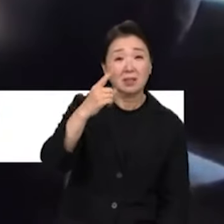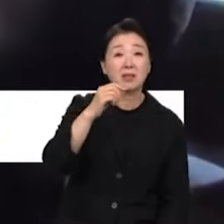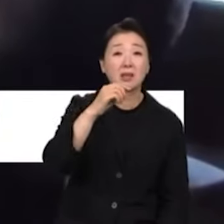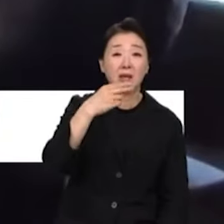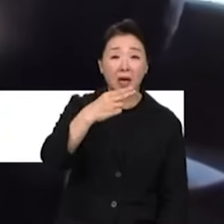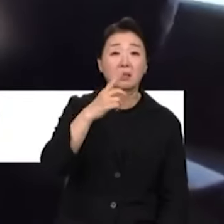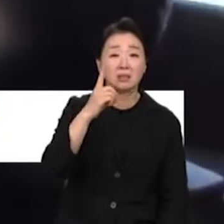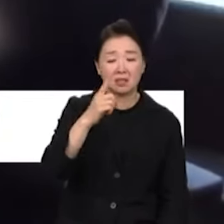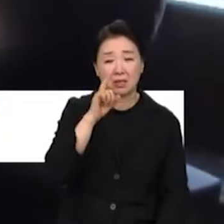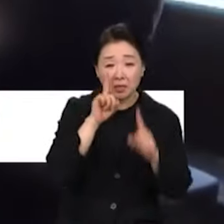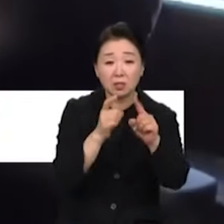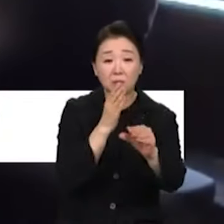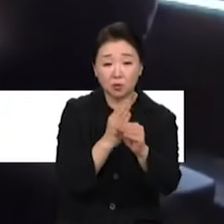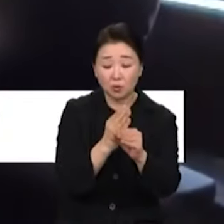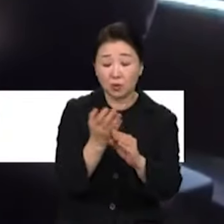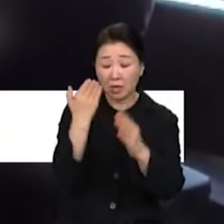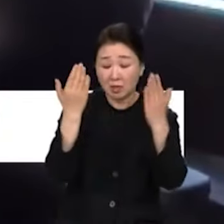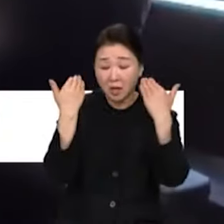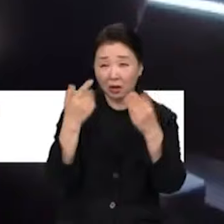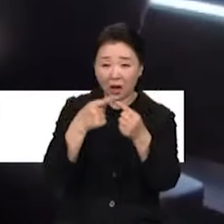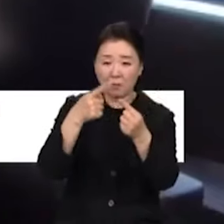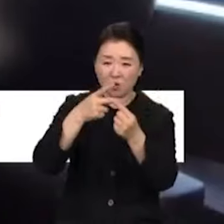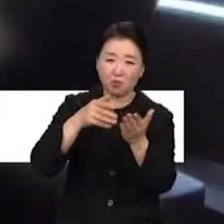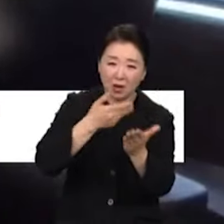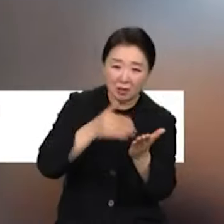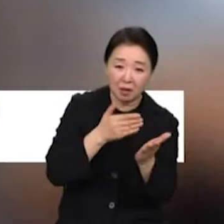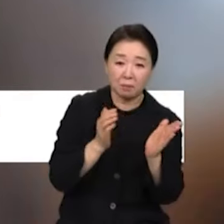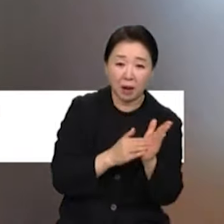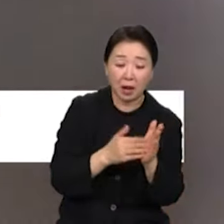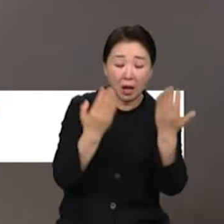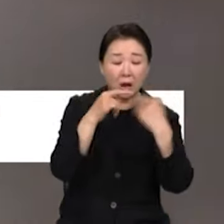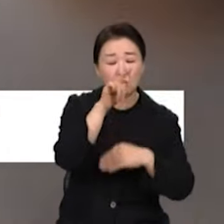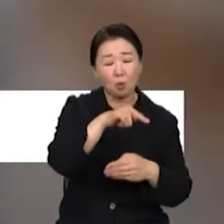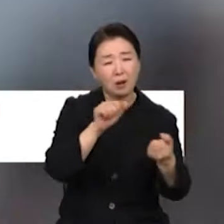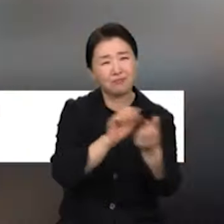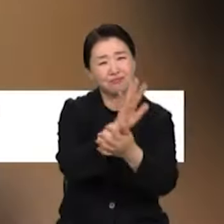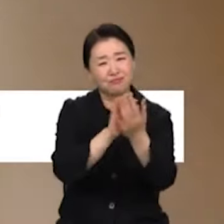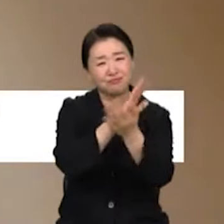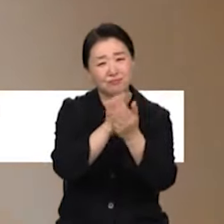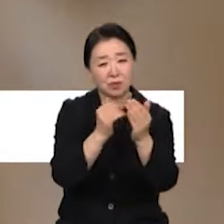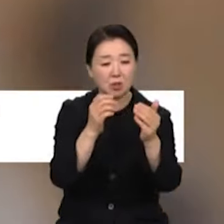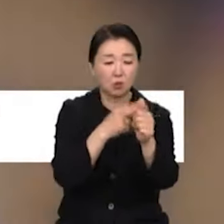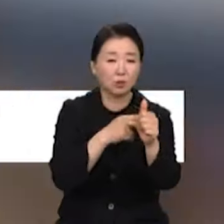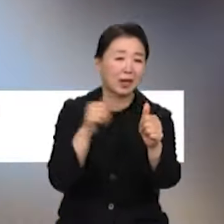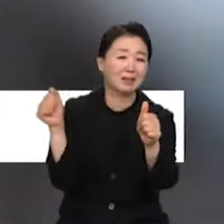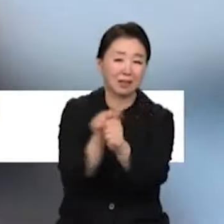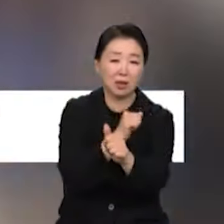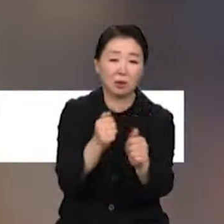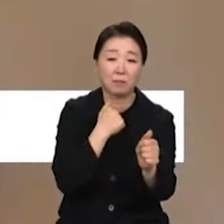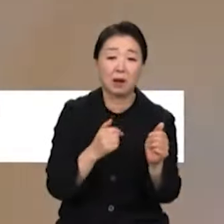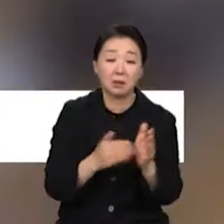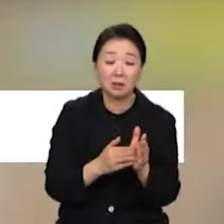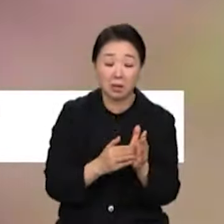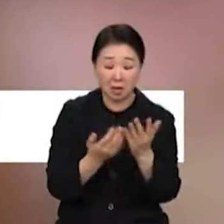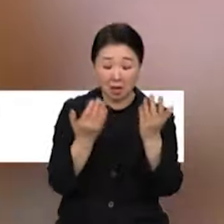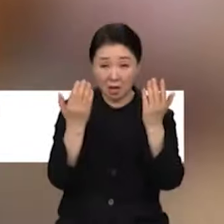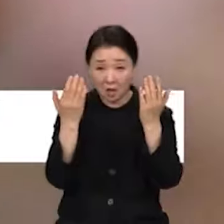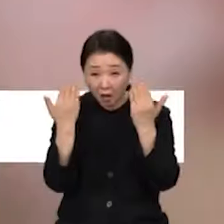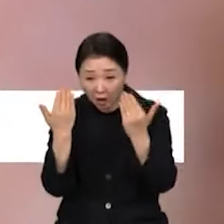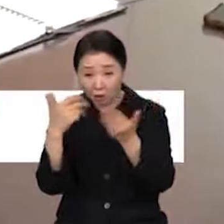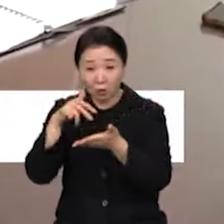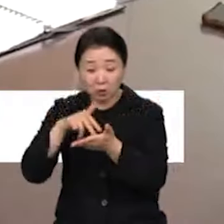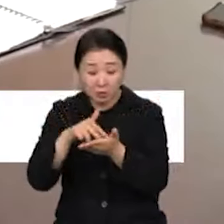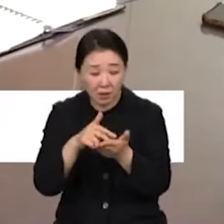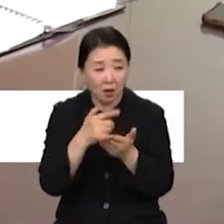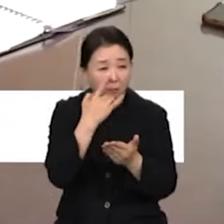이전 학교에서 두 차례 강제 전학당했고 이 학교에 와서도 소란을 피우거나 교사를 때렸습니다. 학교는 학부모에게